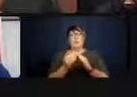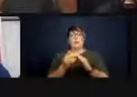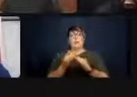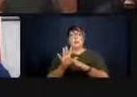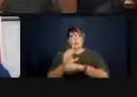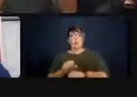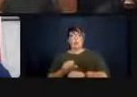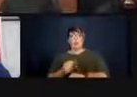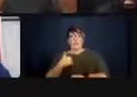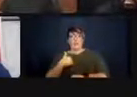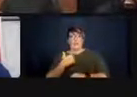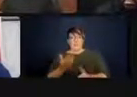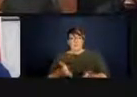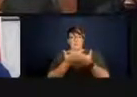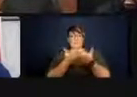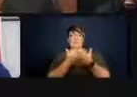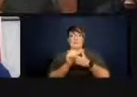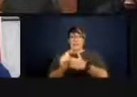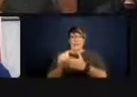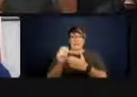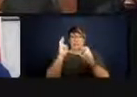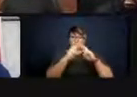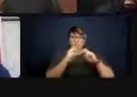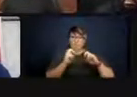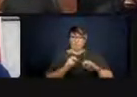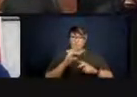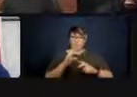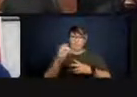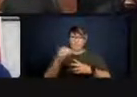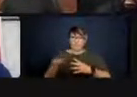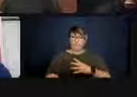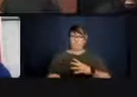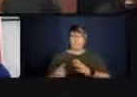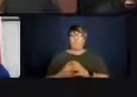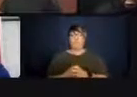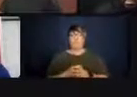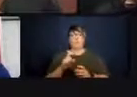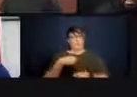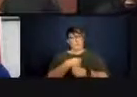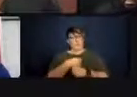mipango ya mwaka mmoja kabla tujaanza kazi.